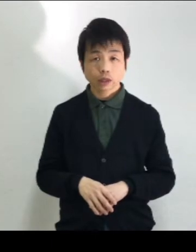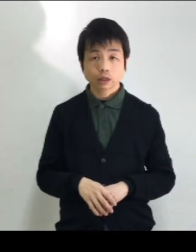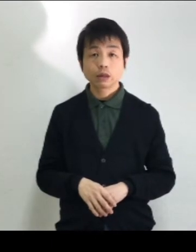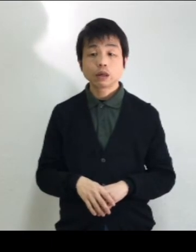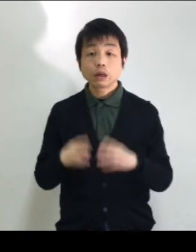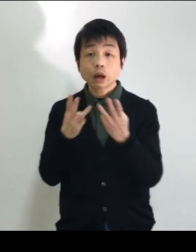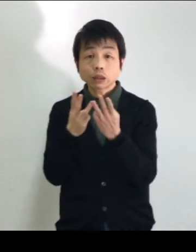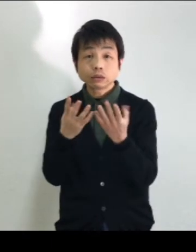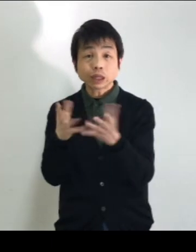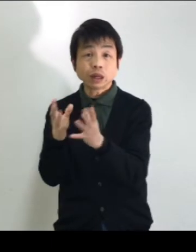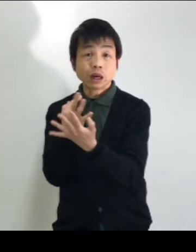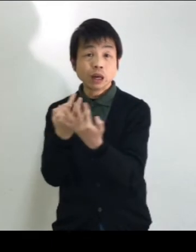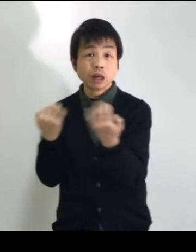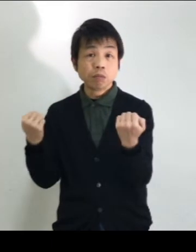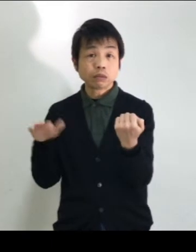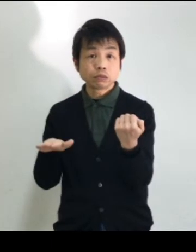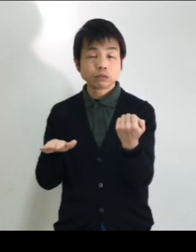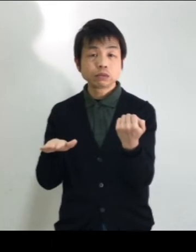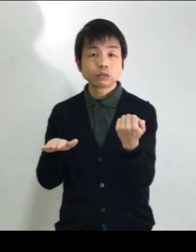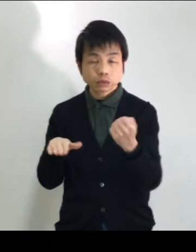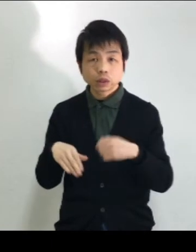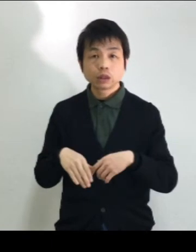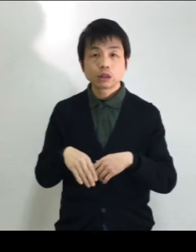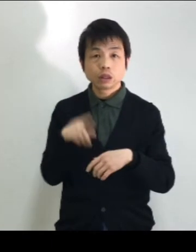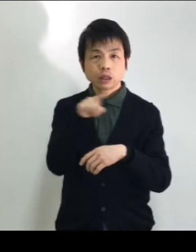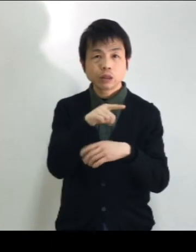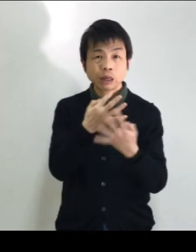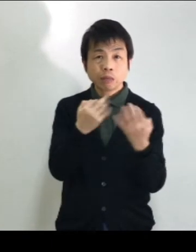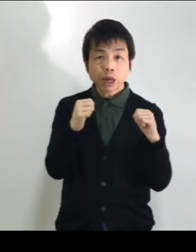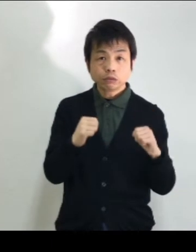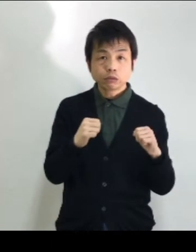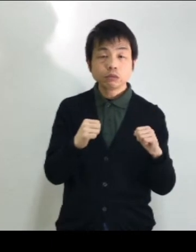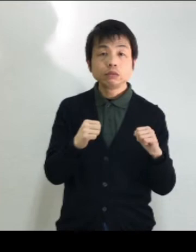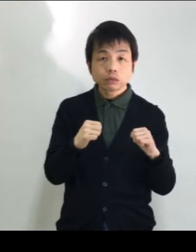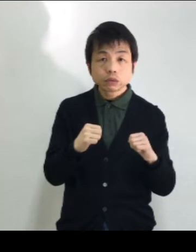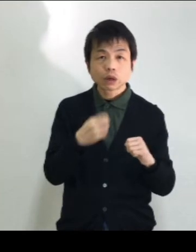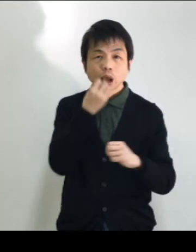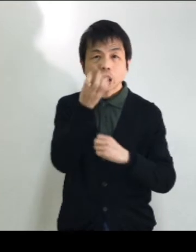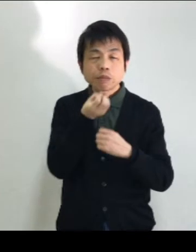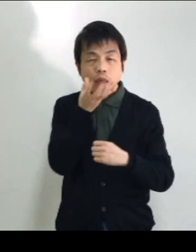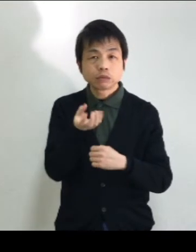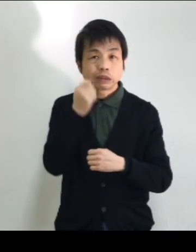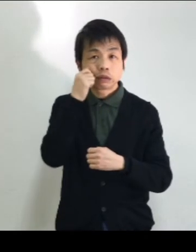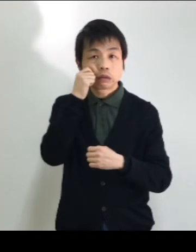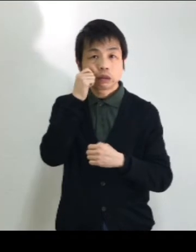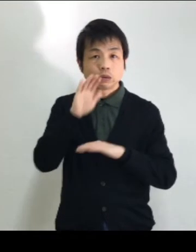これだけの数があるのにカミングアウトできない環境、これだけの数があるのに、